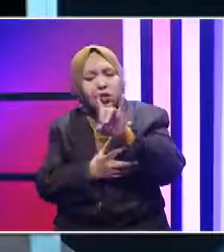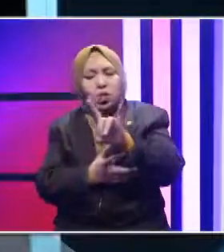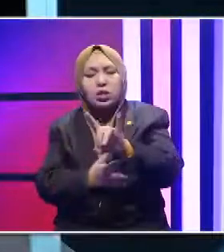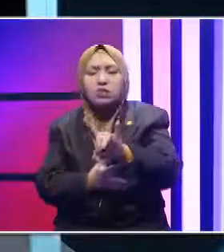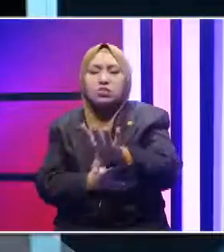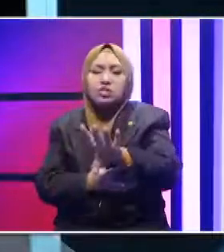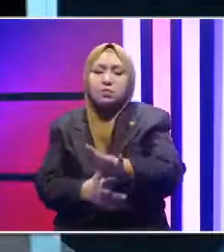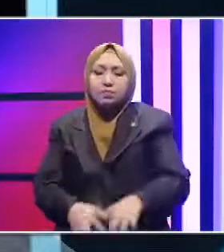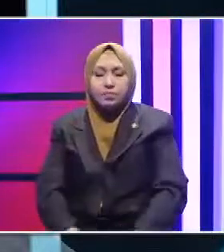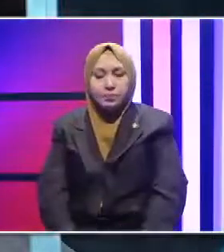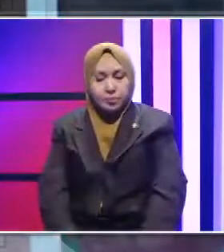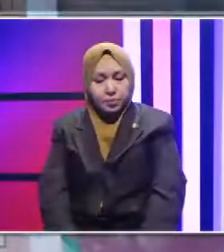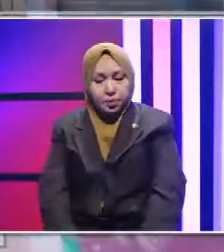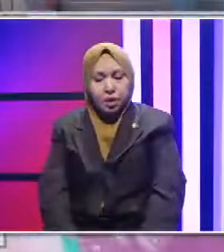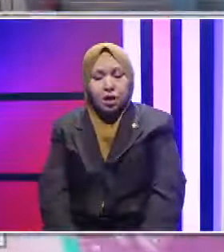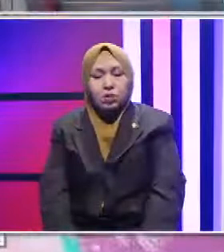minasyaitanirrajim.